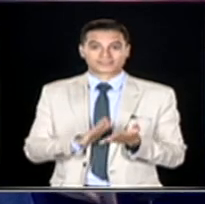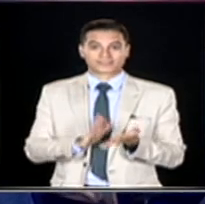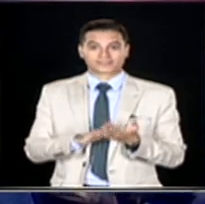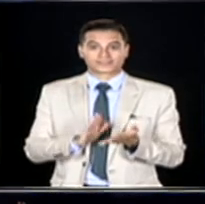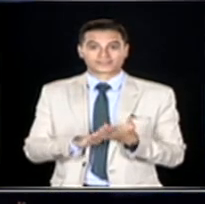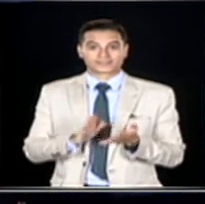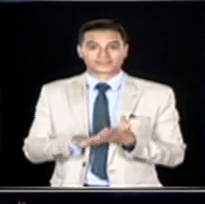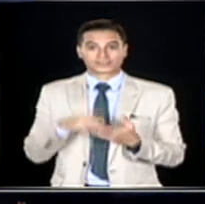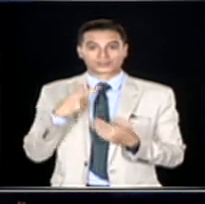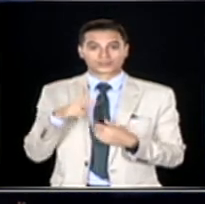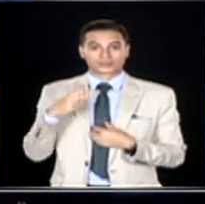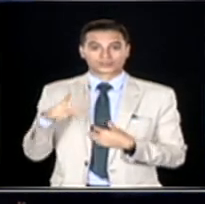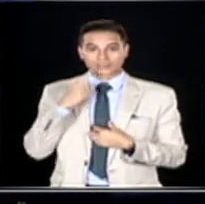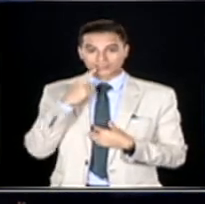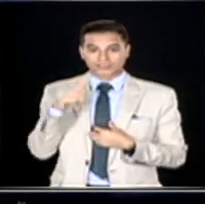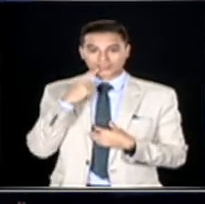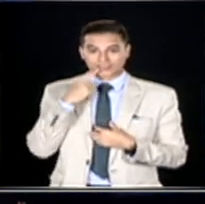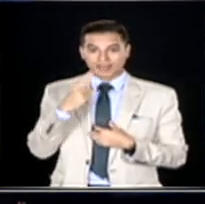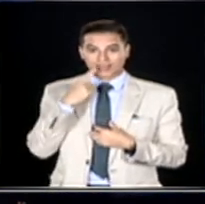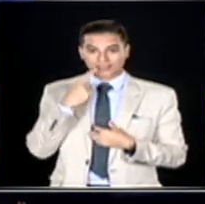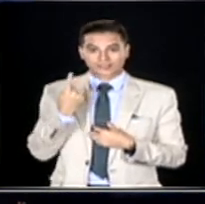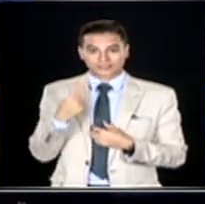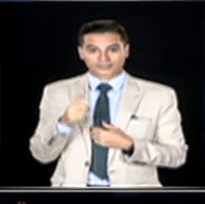بقى 22 سنة.